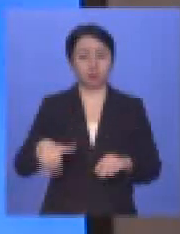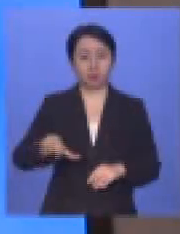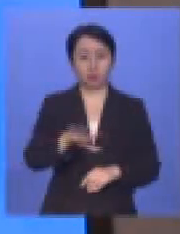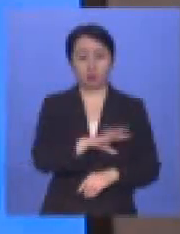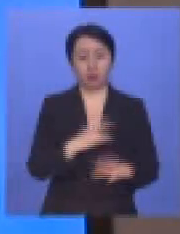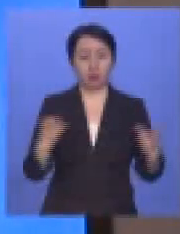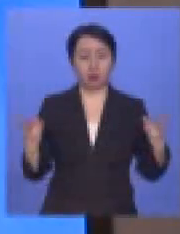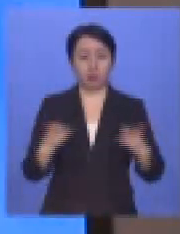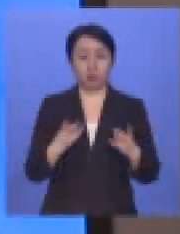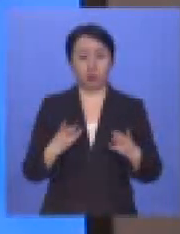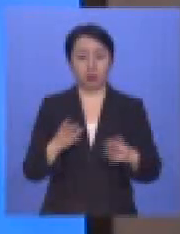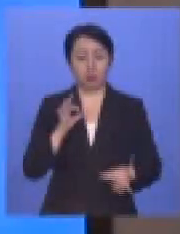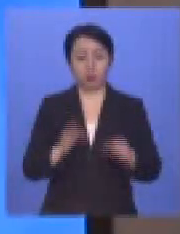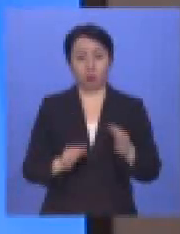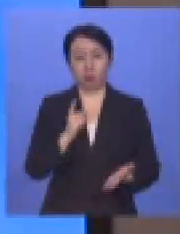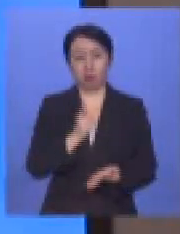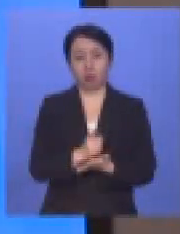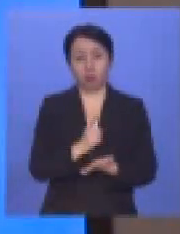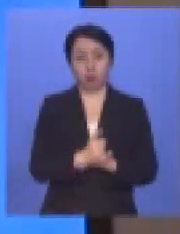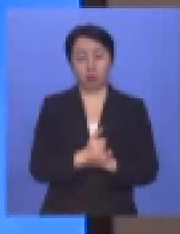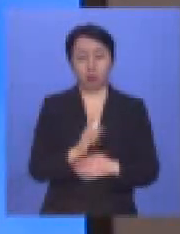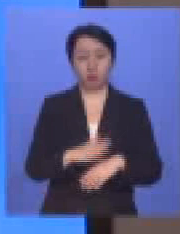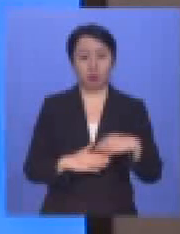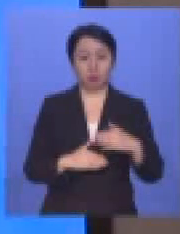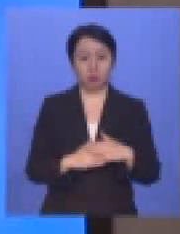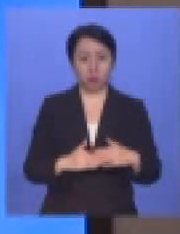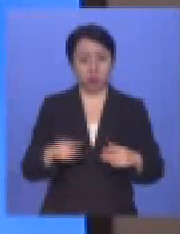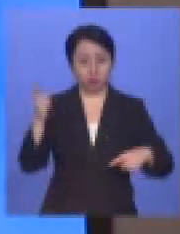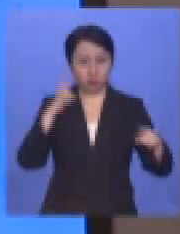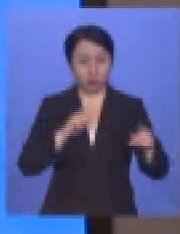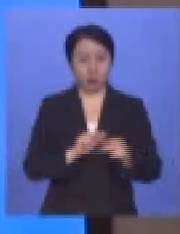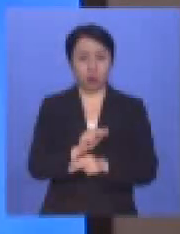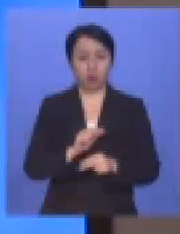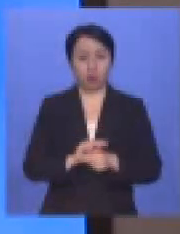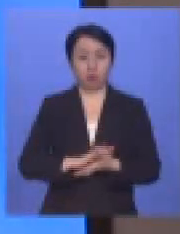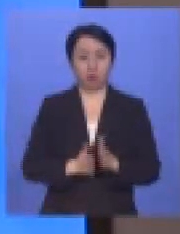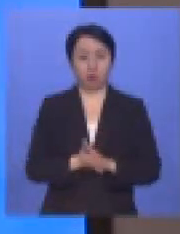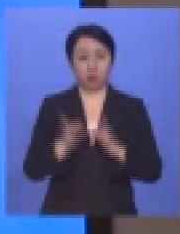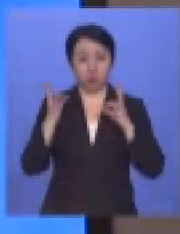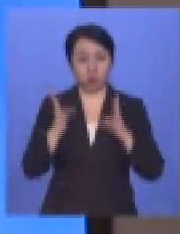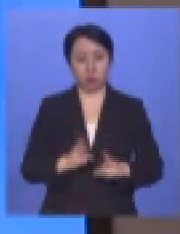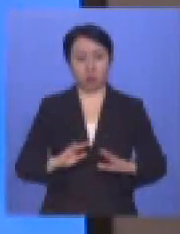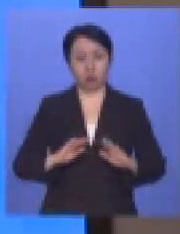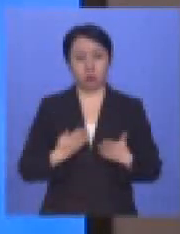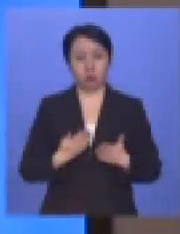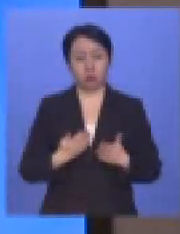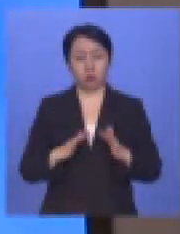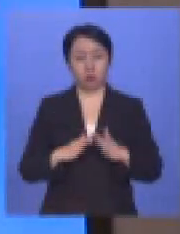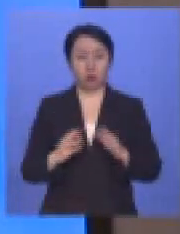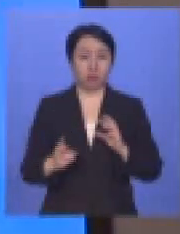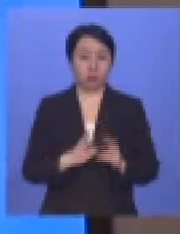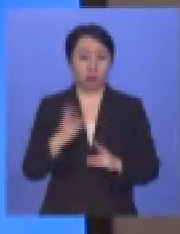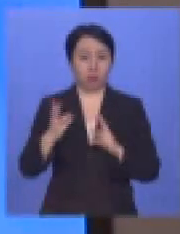необходимые нормы и требования, аспекты, а также практически отработать навыки в условиях чрезвычайных ситуаций в быту, при